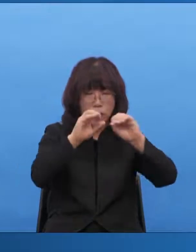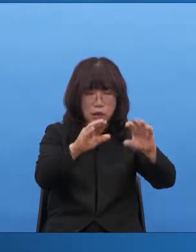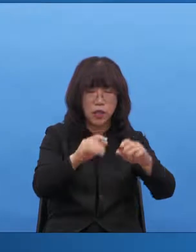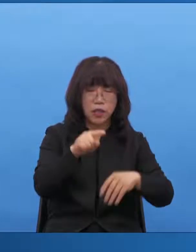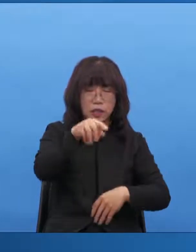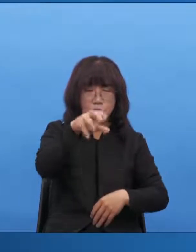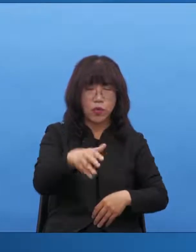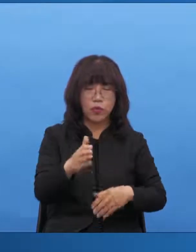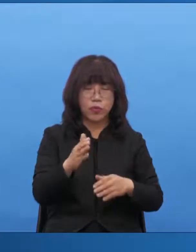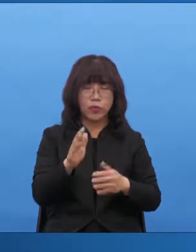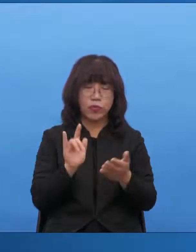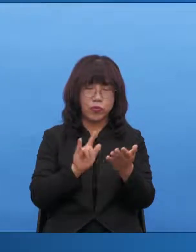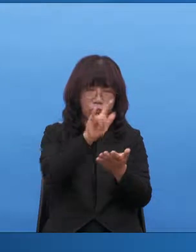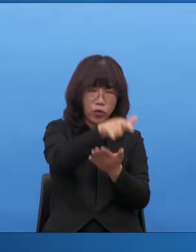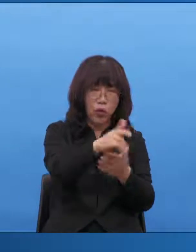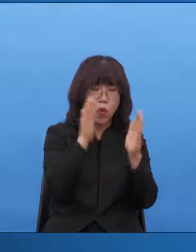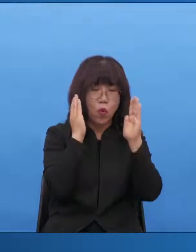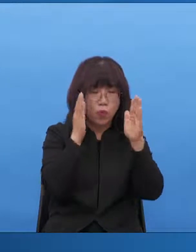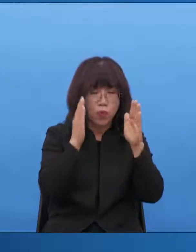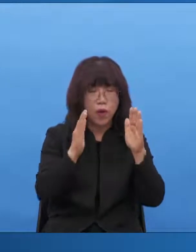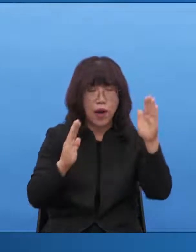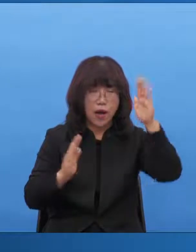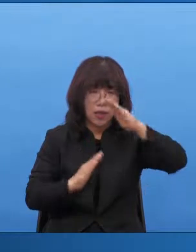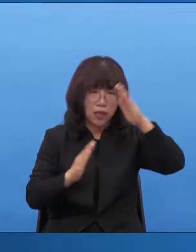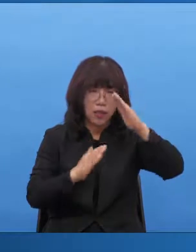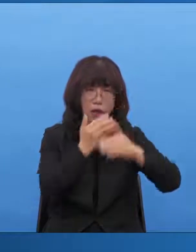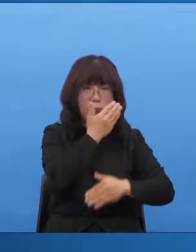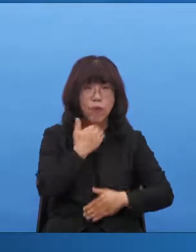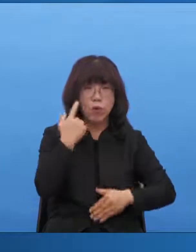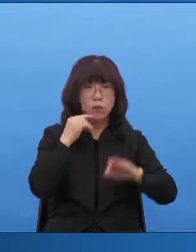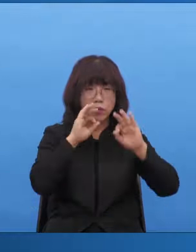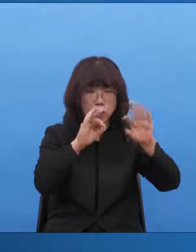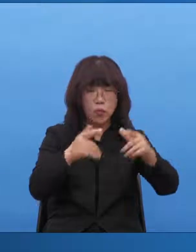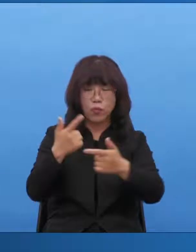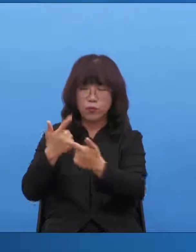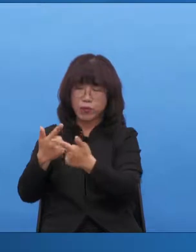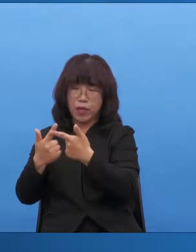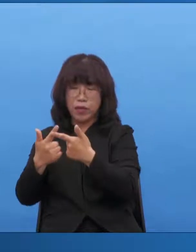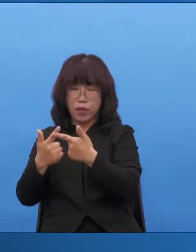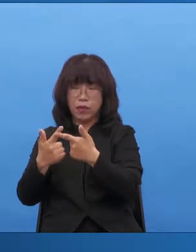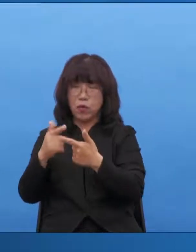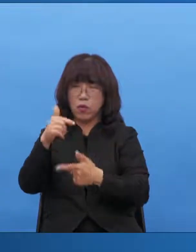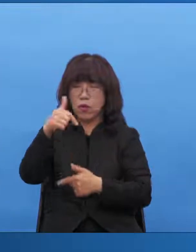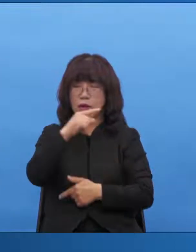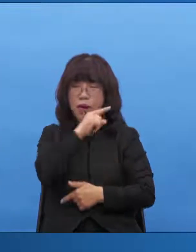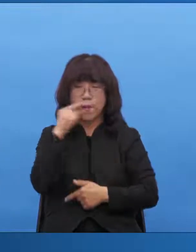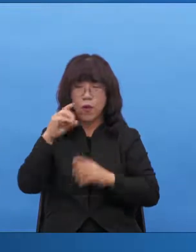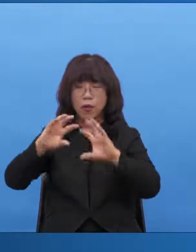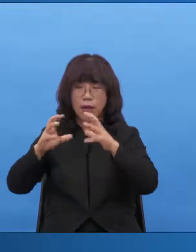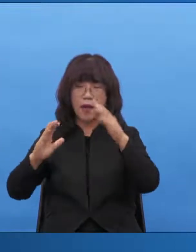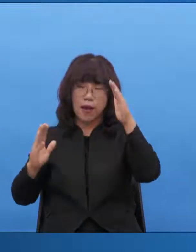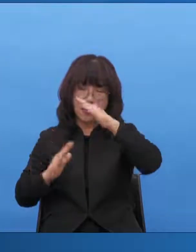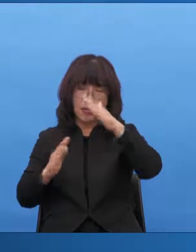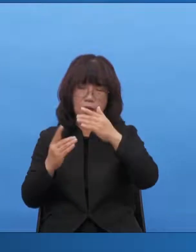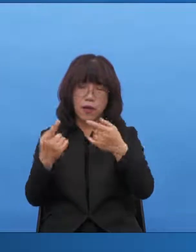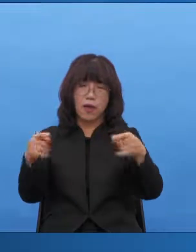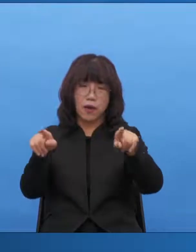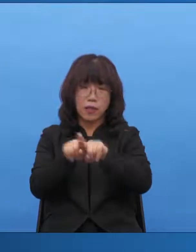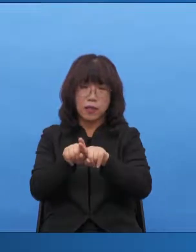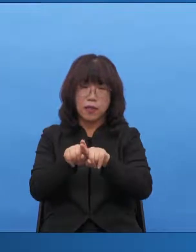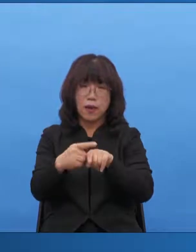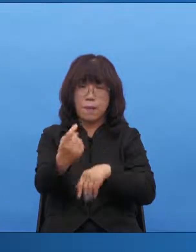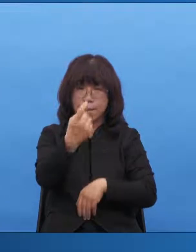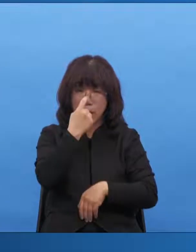정부기관에서 근무하며 복음을 증거하고 있습니다. 부산에서도 가봉 유학생과 캠프팀이 만나게 되어 매일 기도수첩 예배와 TCK 사역을